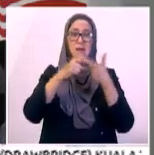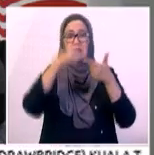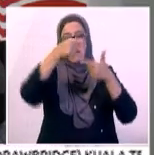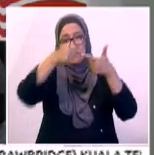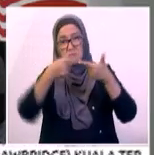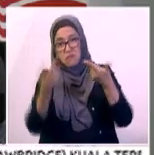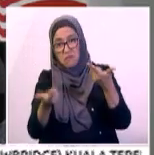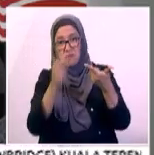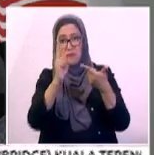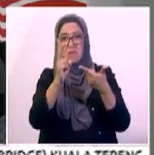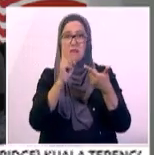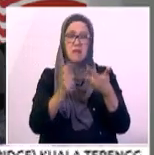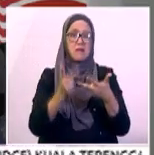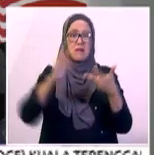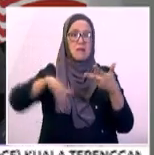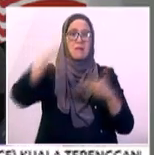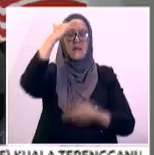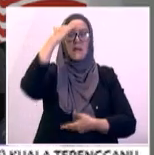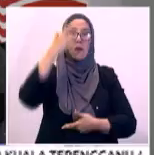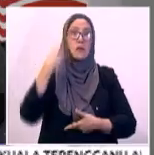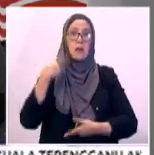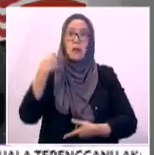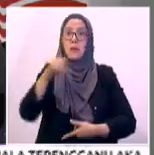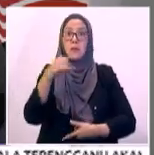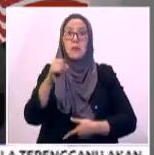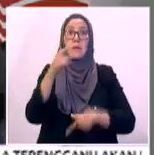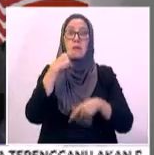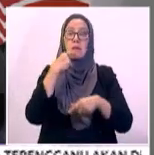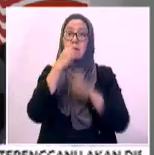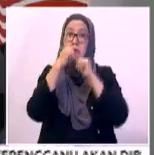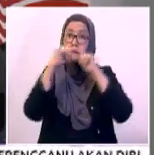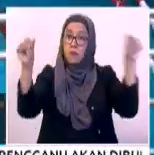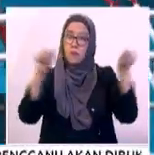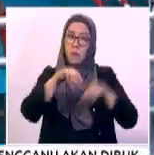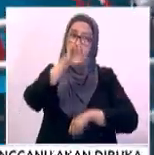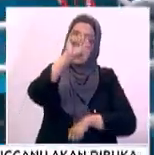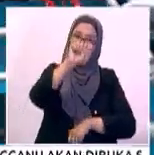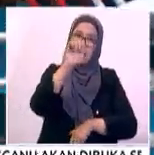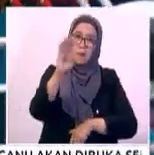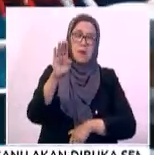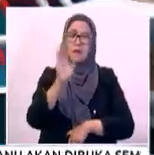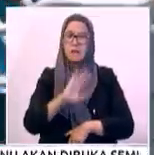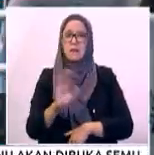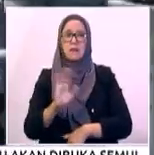So kita tak boleh nak umum sampai A sampai B lah, tapi Fuad tu confirm lah A.